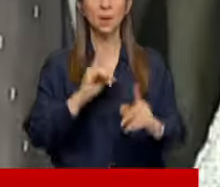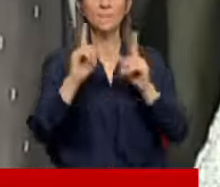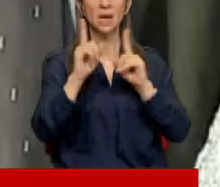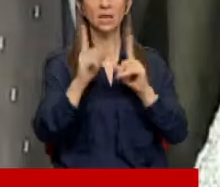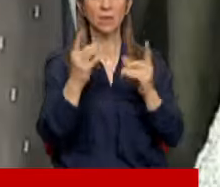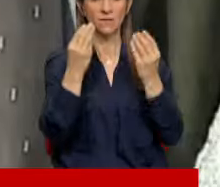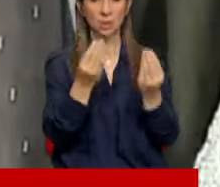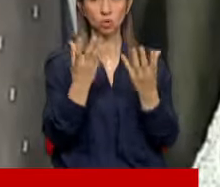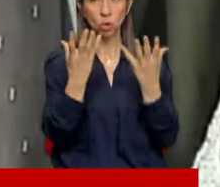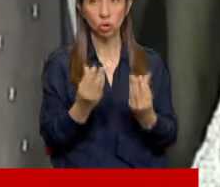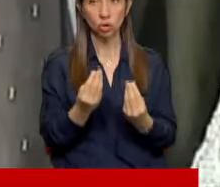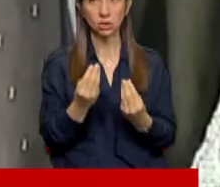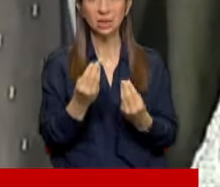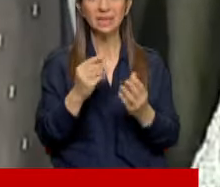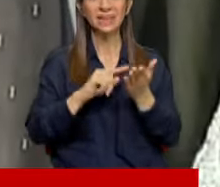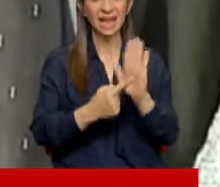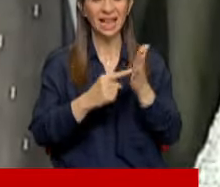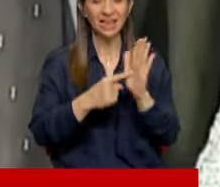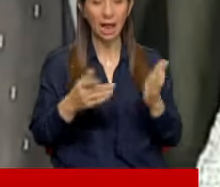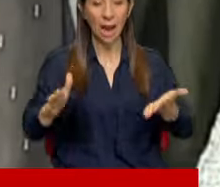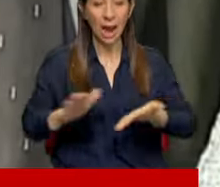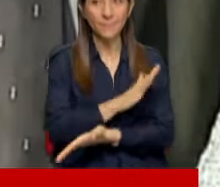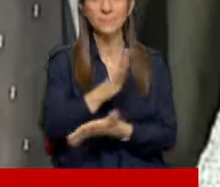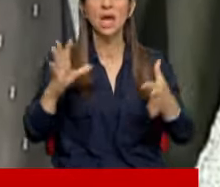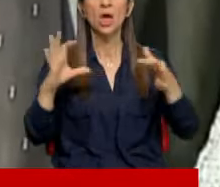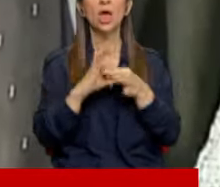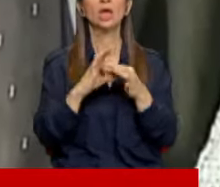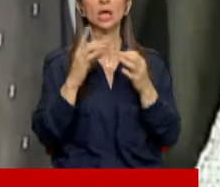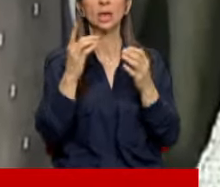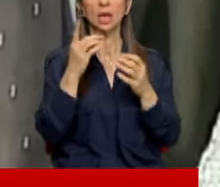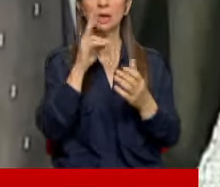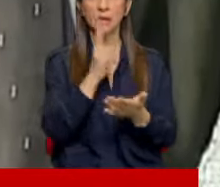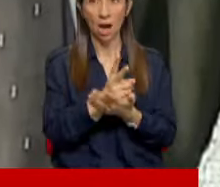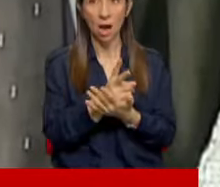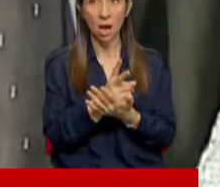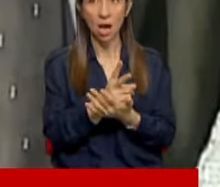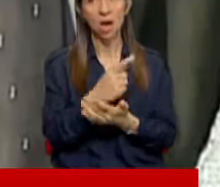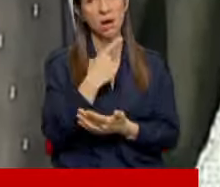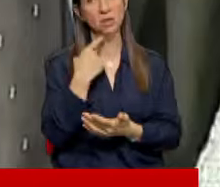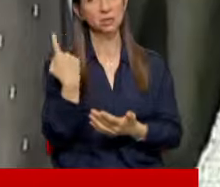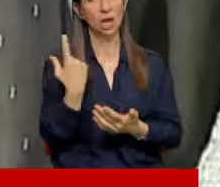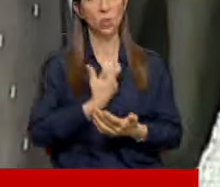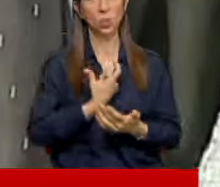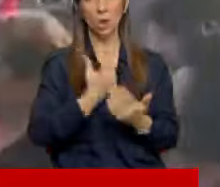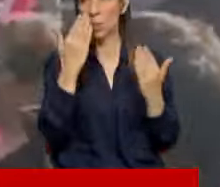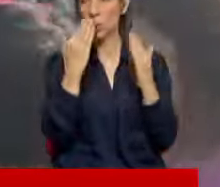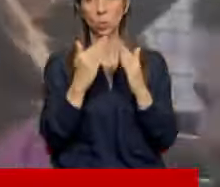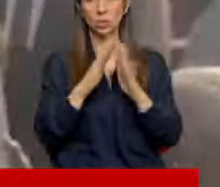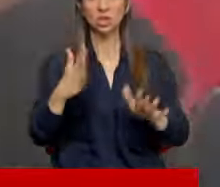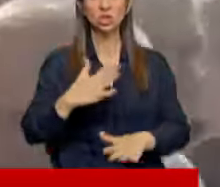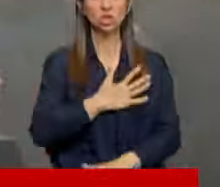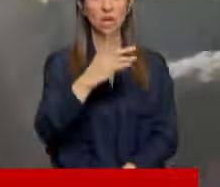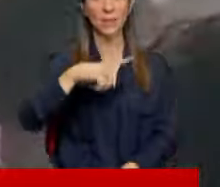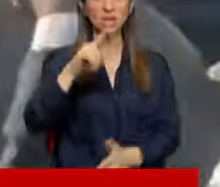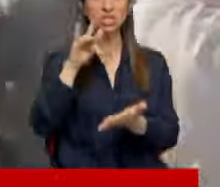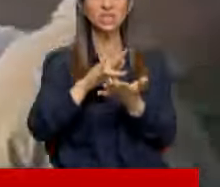Mahkemenin vermiş olduğu delillerin karartılmasıyla ilişkin verilen hüküm asla hukuka uygun değildir.